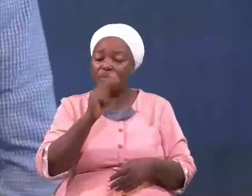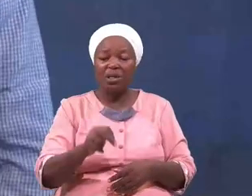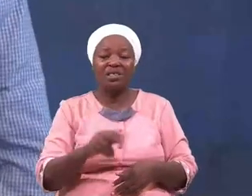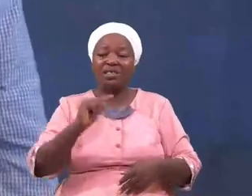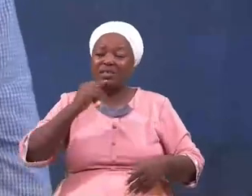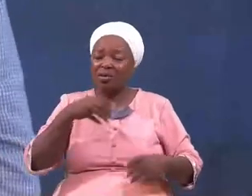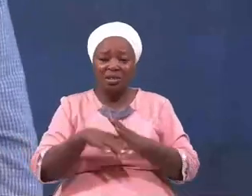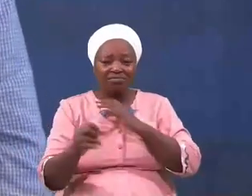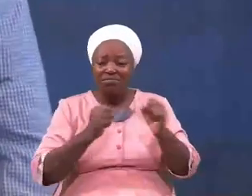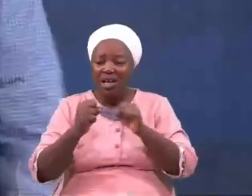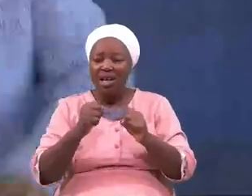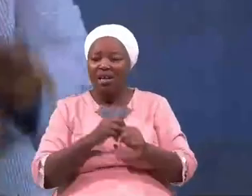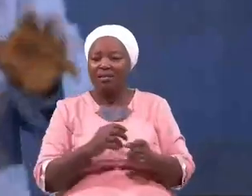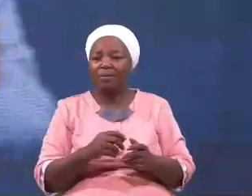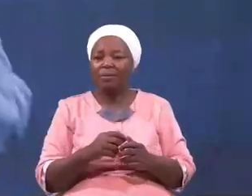le levain d'être violent,